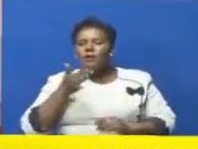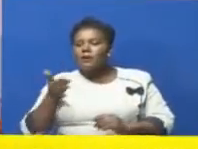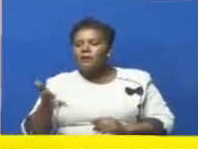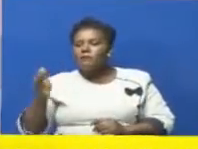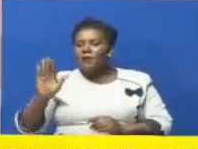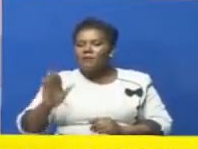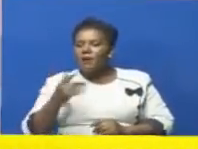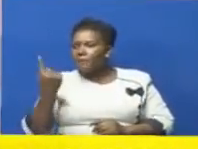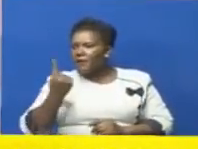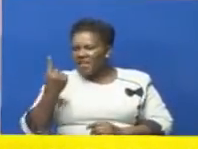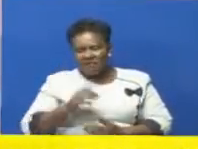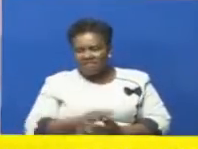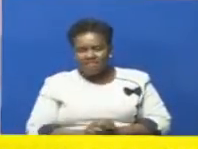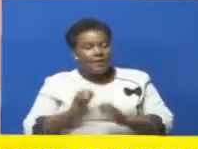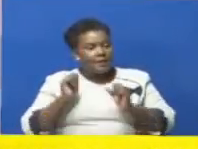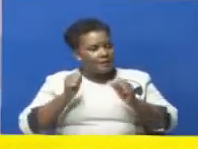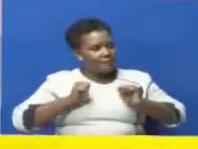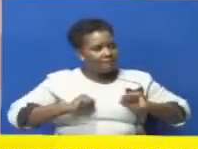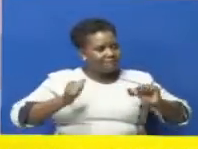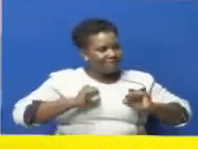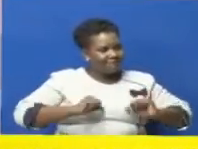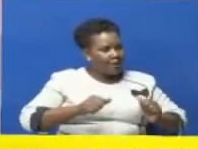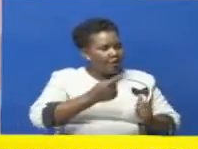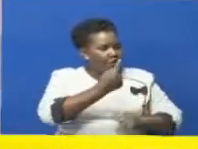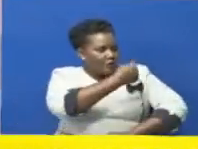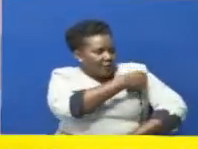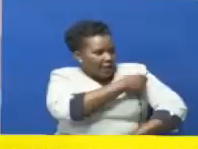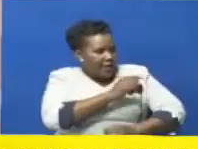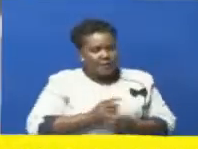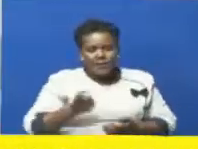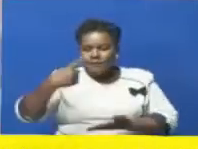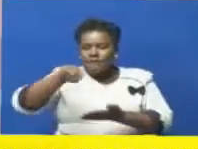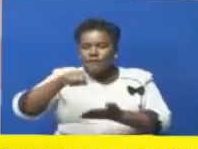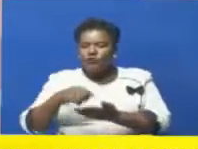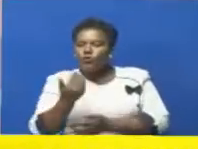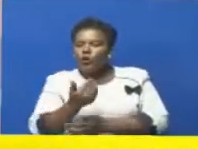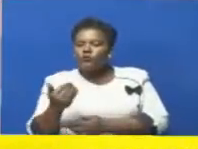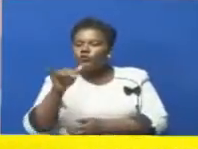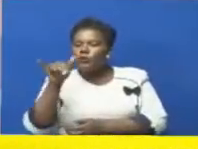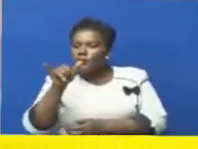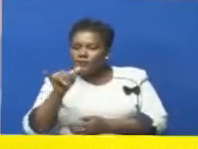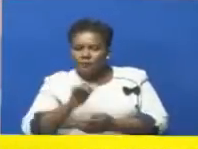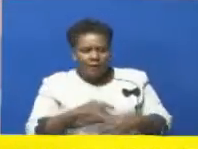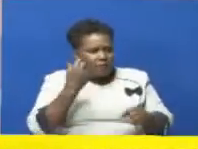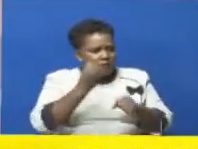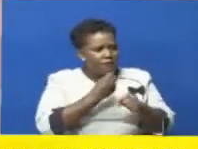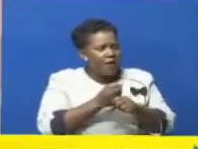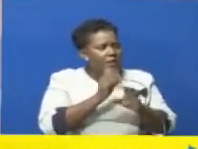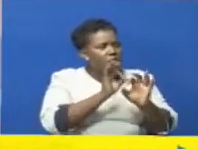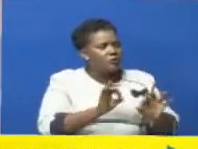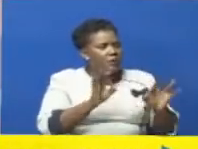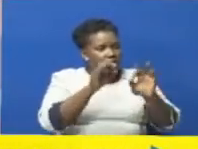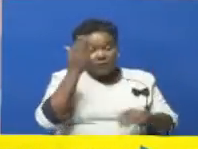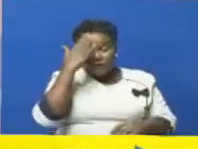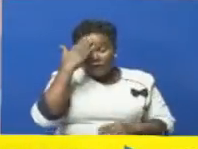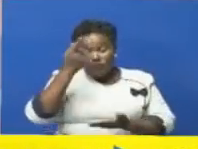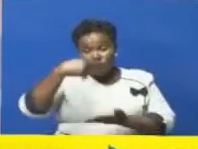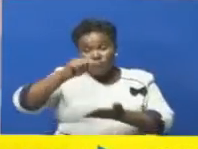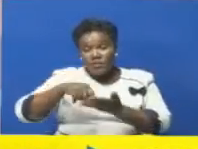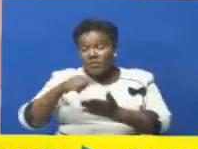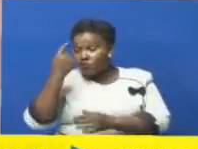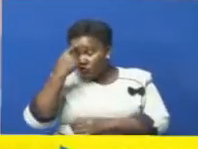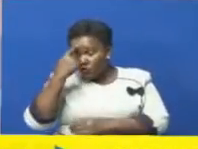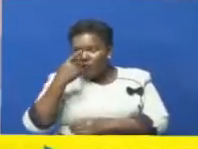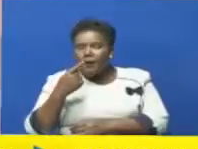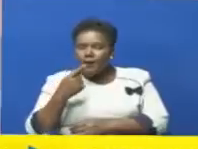vya watoto yatima, kuangalia wapi ambapo pamepungua tunani usafi, kama vile mji wetu wa Dodoma huu tunatakiwa